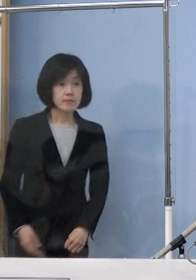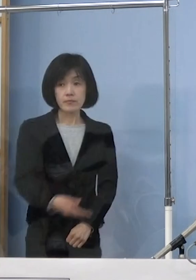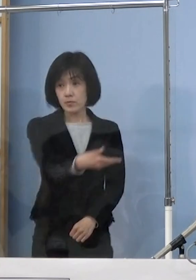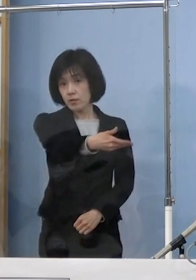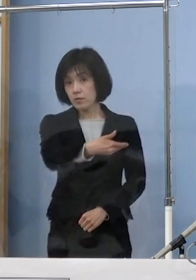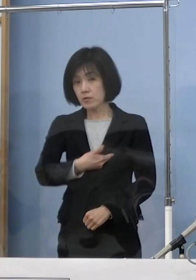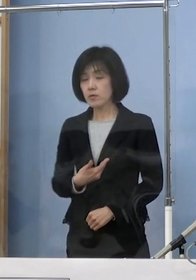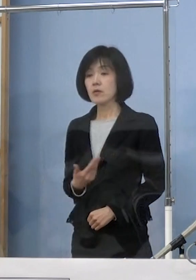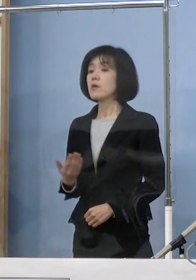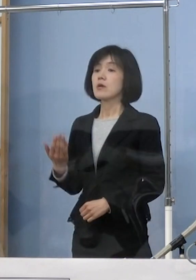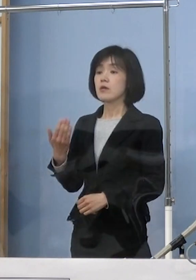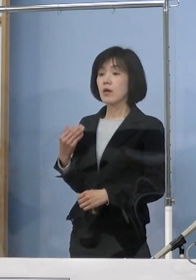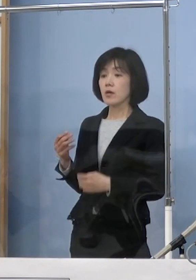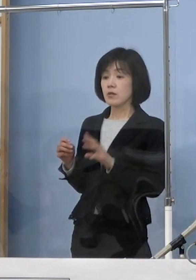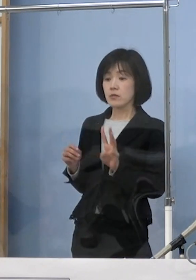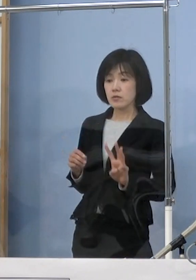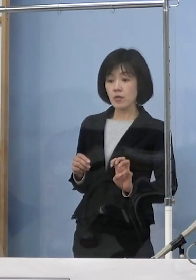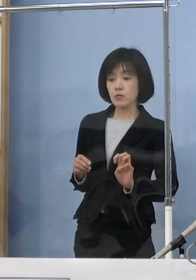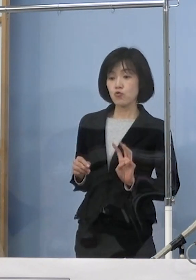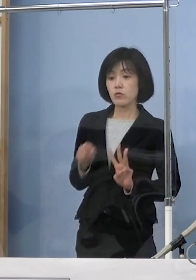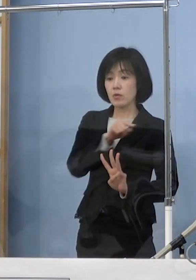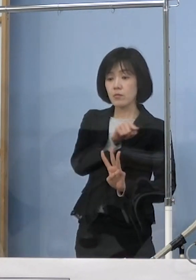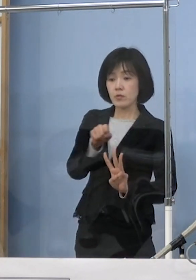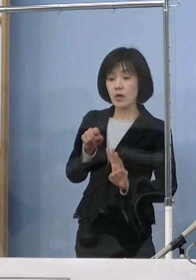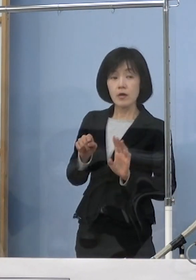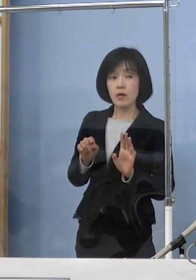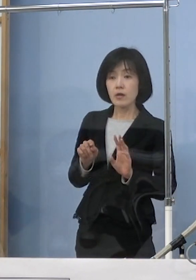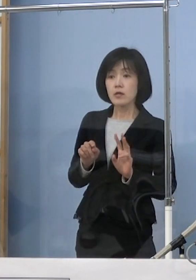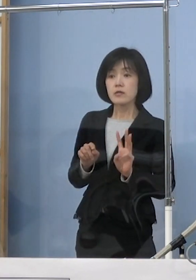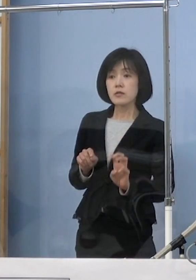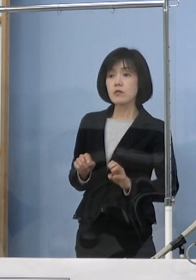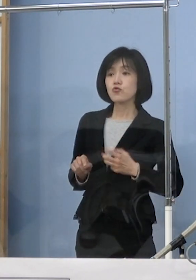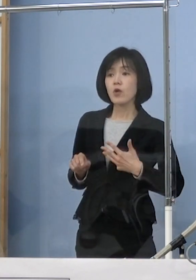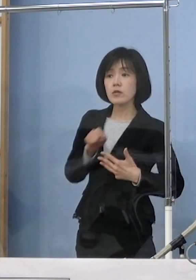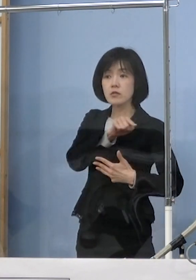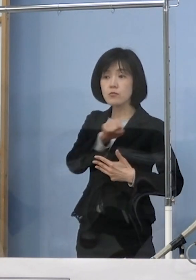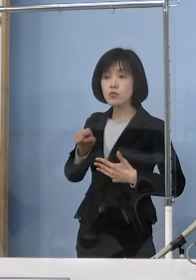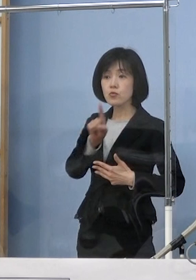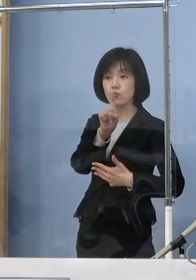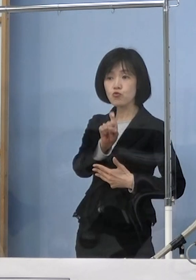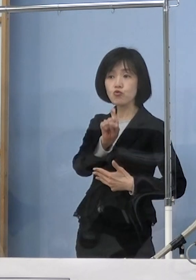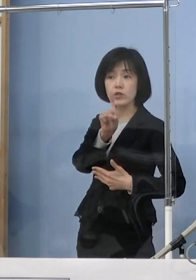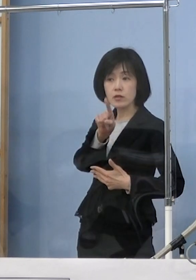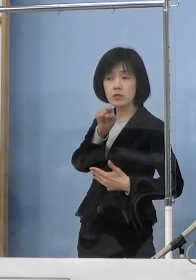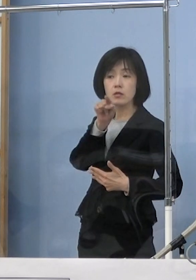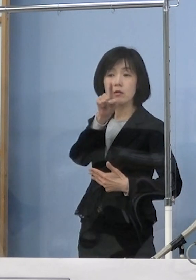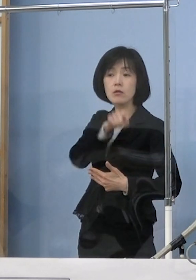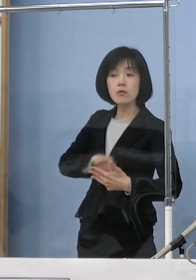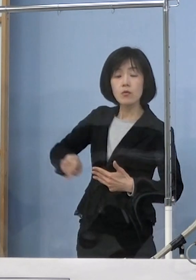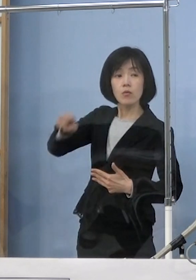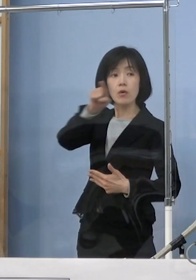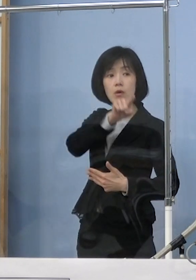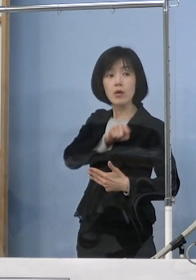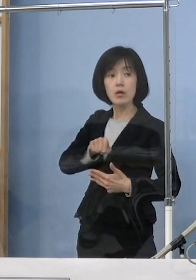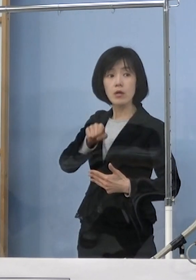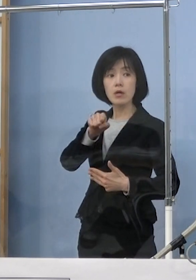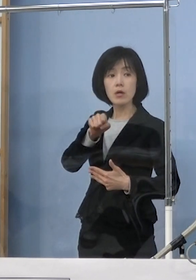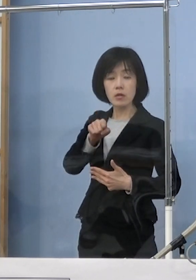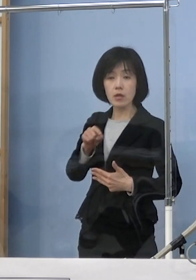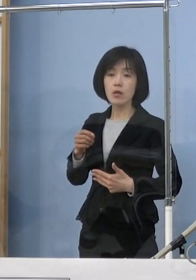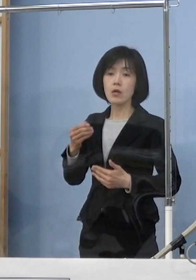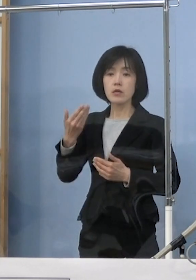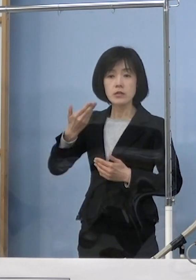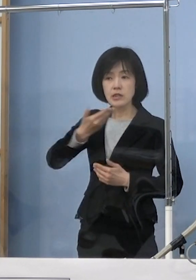先ほどの33分の11の数字について、 38 年、38分の11の、はい、数字のことでもう2